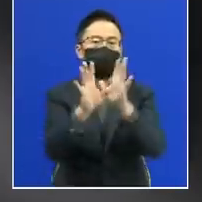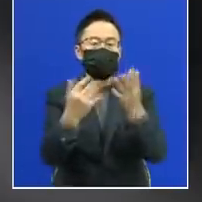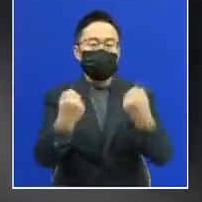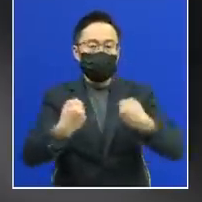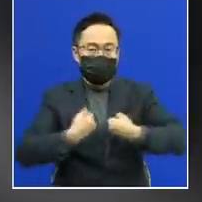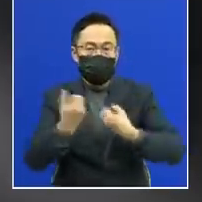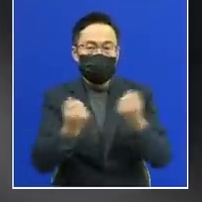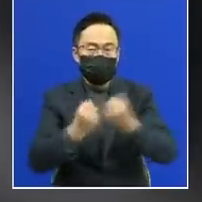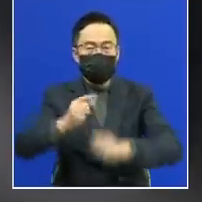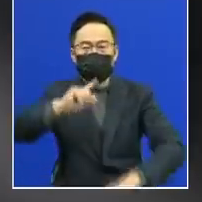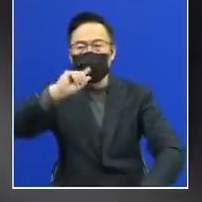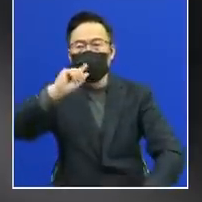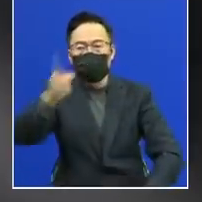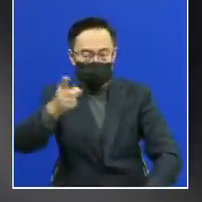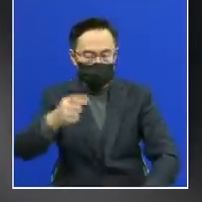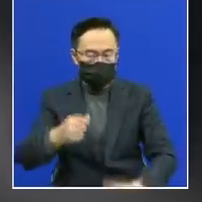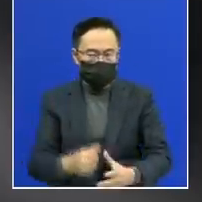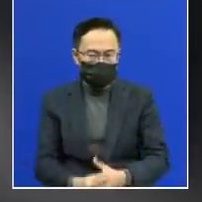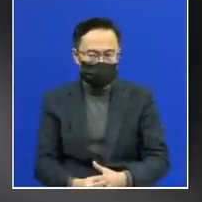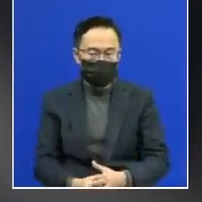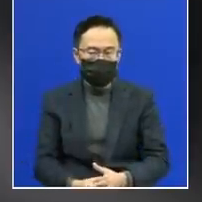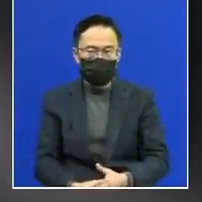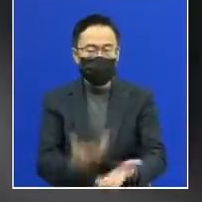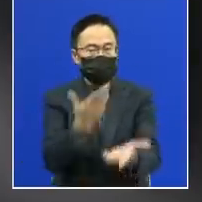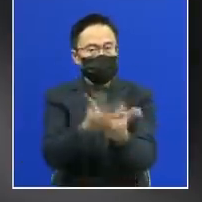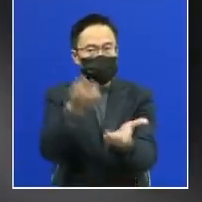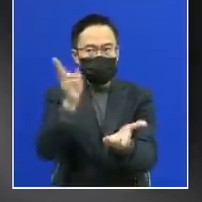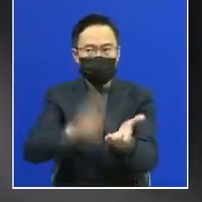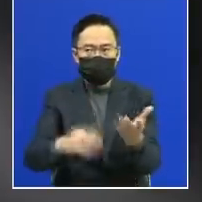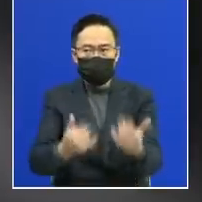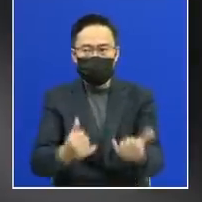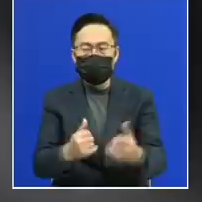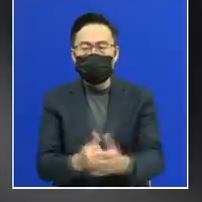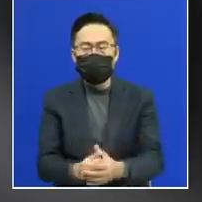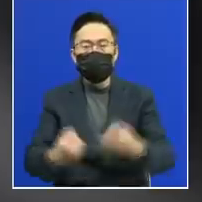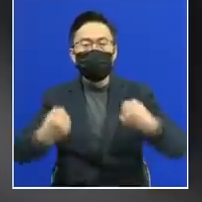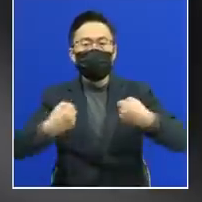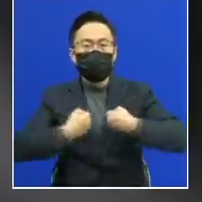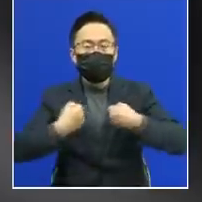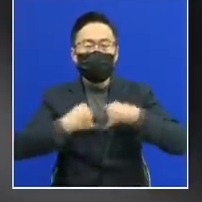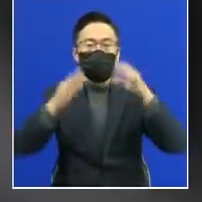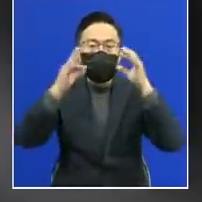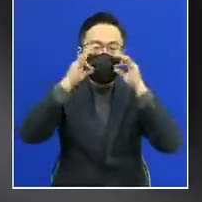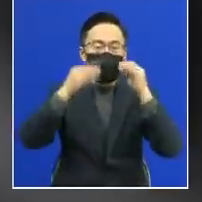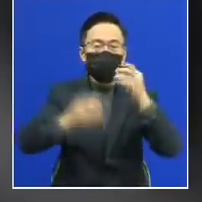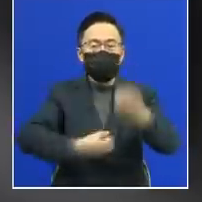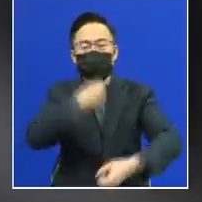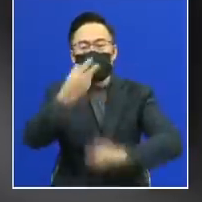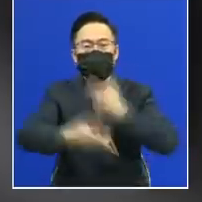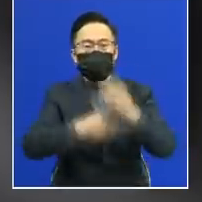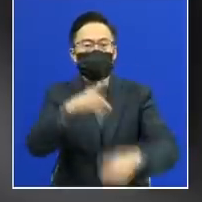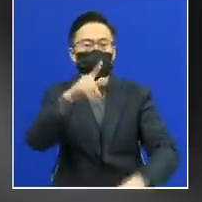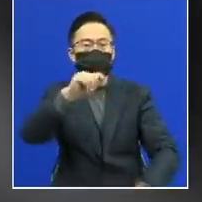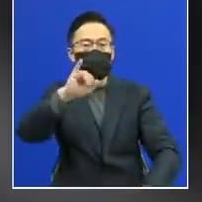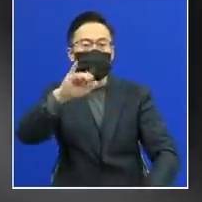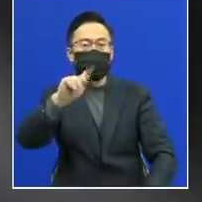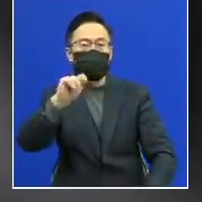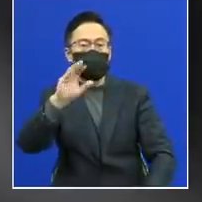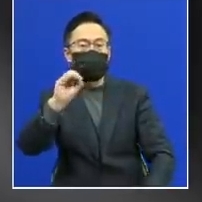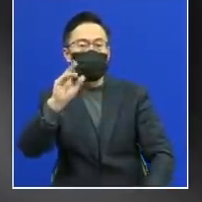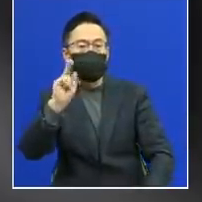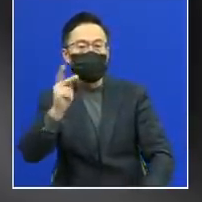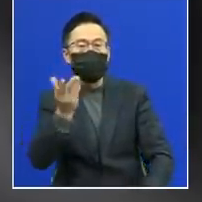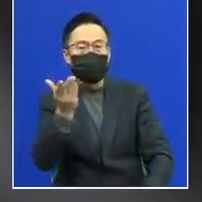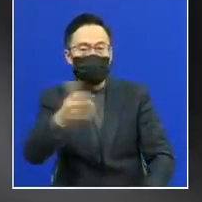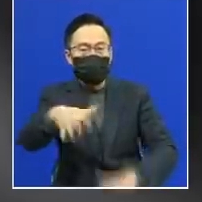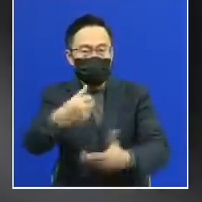ก็บอกว่าขอความเห็นใจหน่อยเพราะว่าตอนนี้เนี่ยเขาถูกฟ้องร้องเรียกค่าเสียหายจากเพื่อนบ้านอ้างว่าแมวของเขา